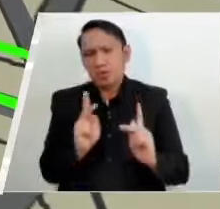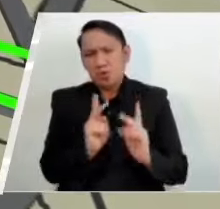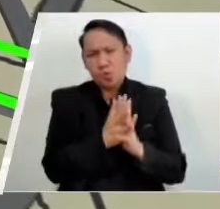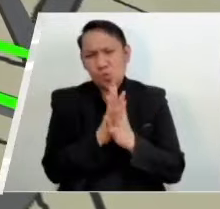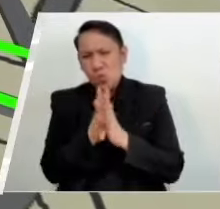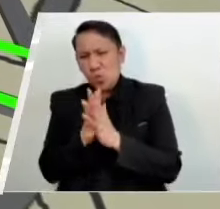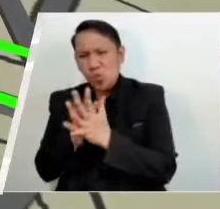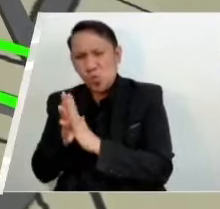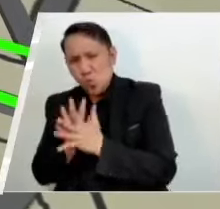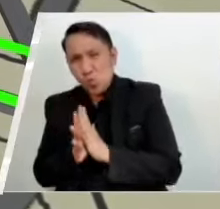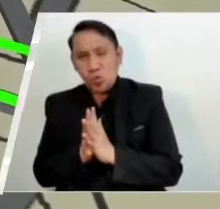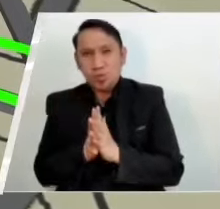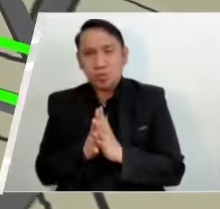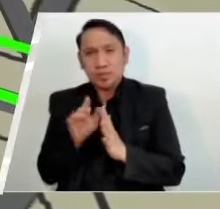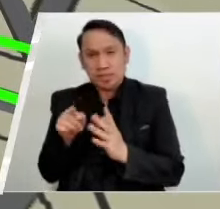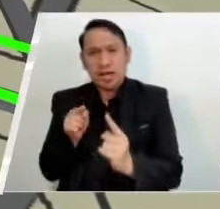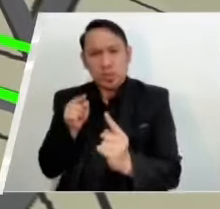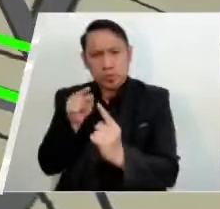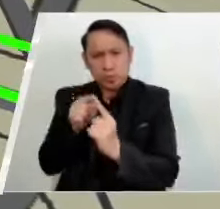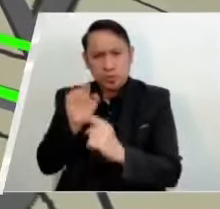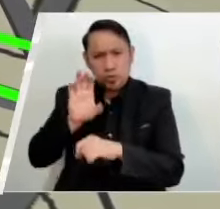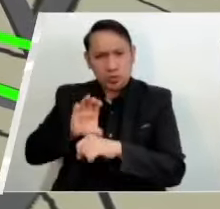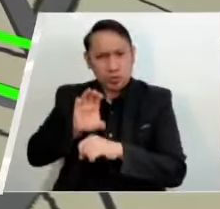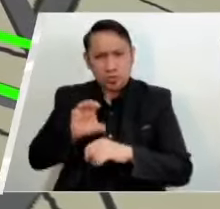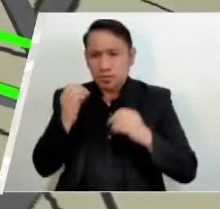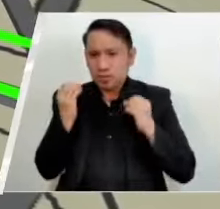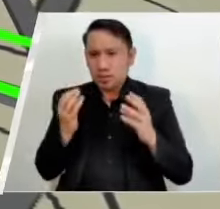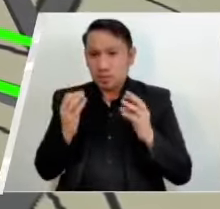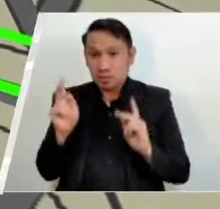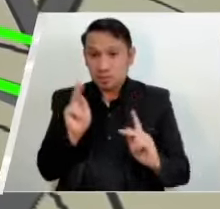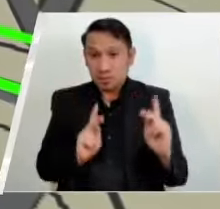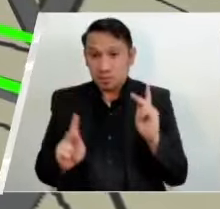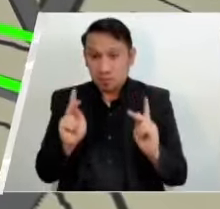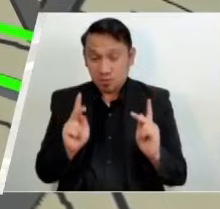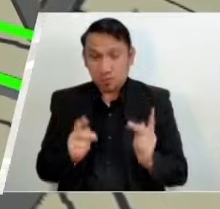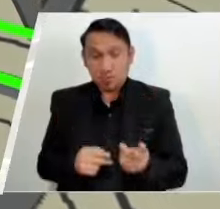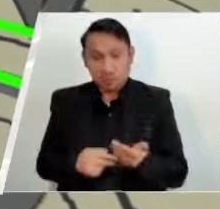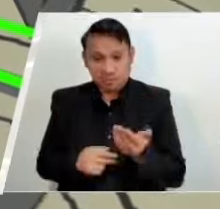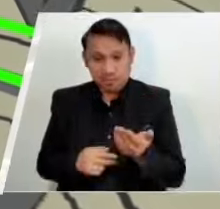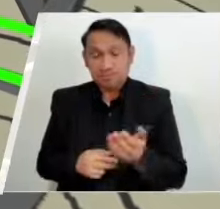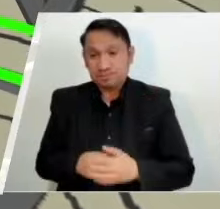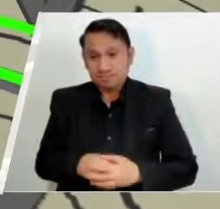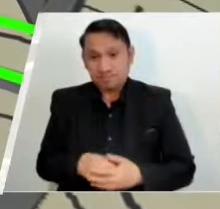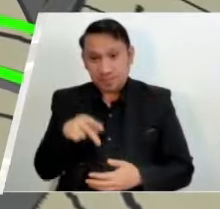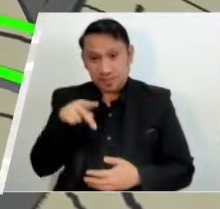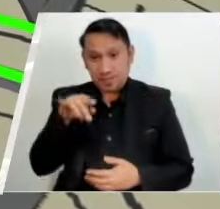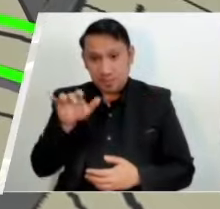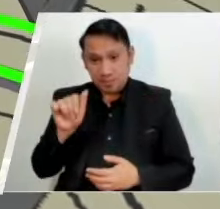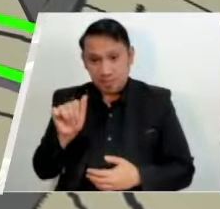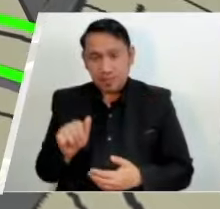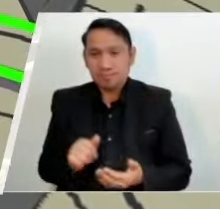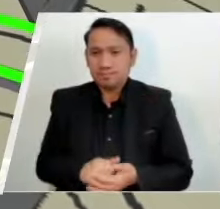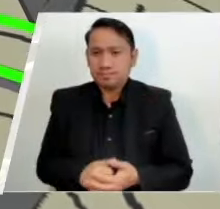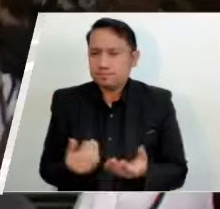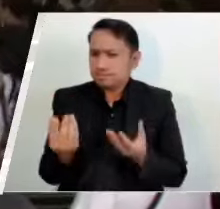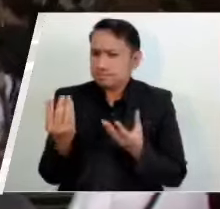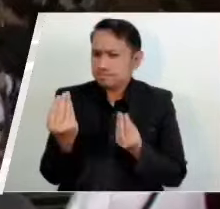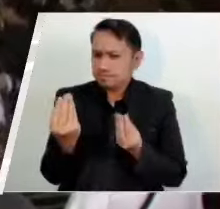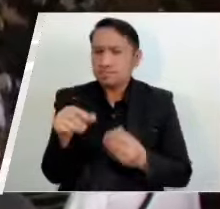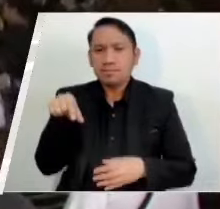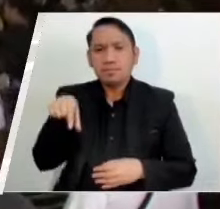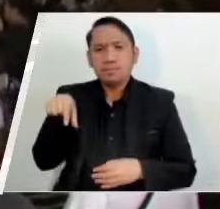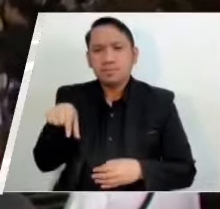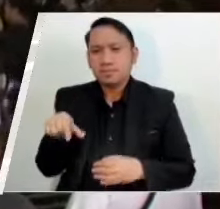hanggang sa simbahan ng Quiapo kung saan Naron nga ang ating kasamang si Pia arkangel pya Kamusta na diyan sa